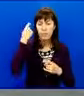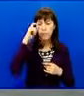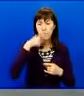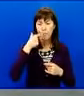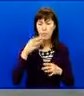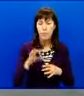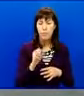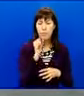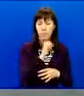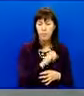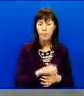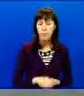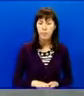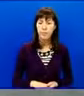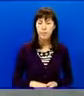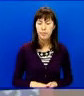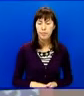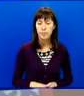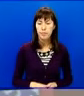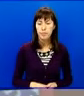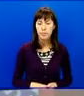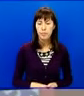же похищение.